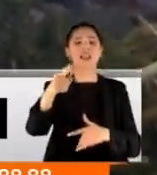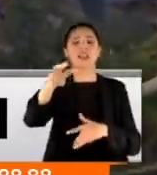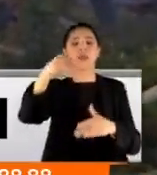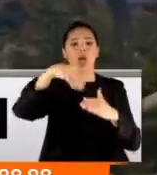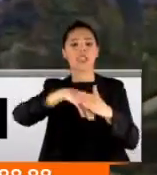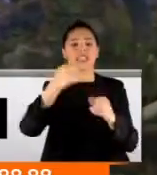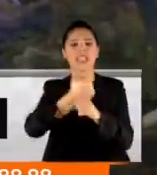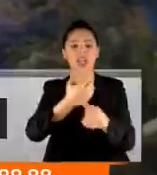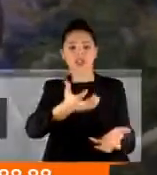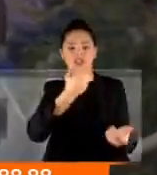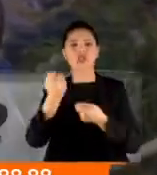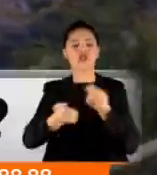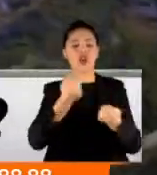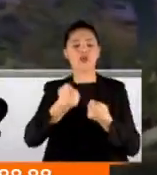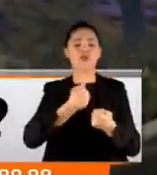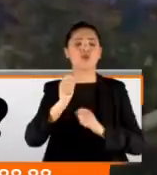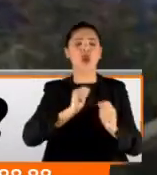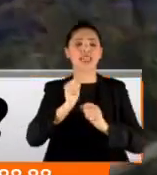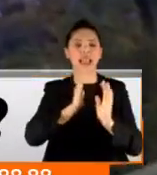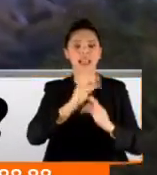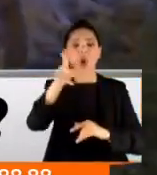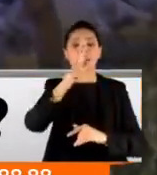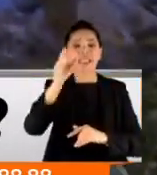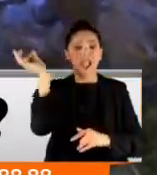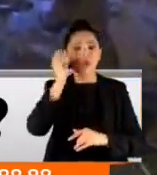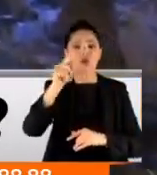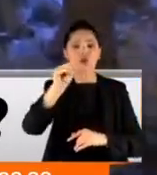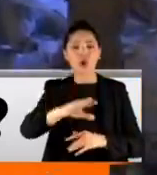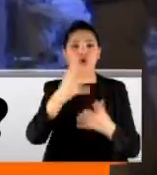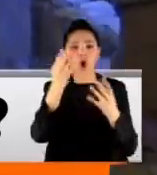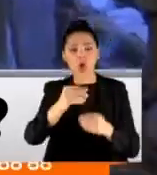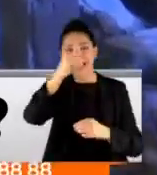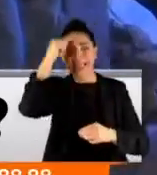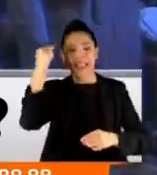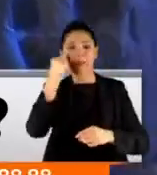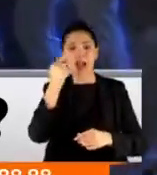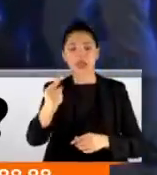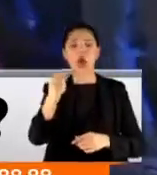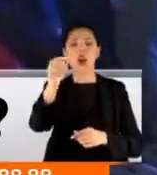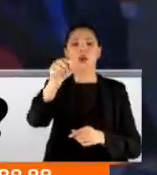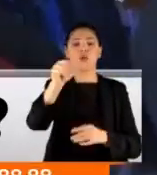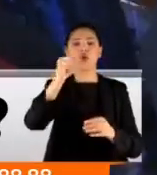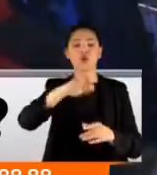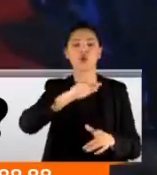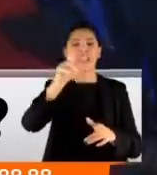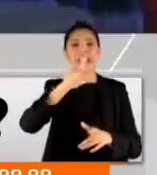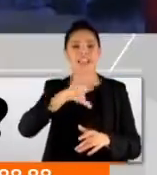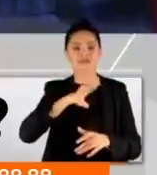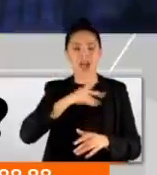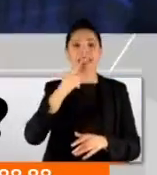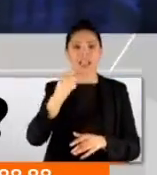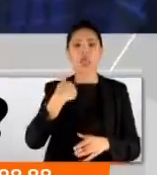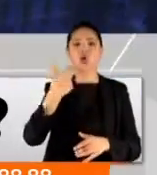devam ediyor yoğun bir şekilde. Neden? Çünkü oradan bir ses geldi. Orada bir çocuk olduğu ihtimali üzerinde duyuluyor. Çocuk sesi var dediler. Bizi